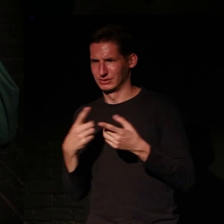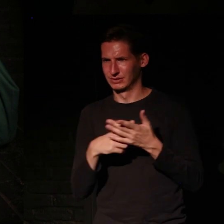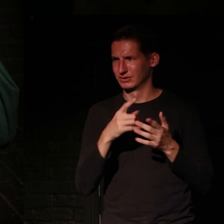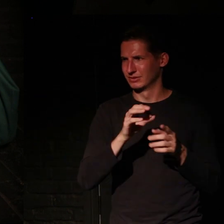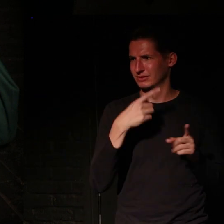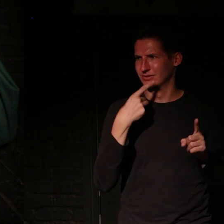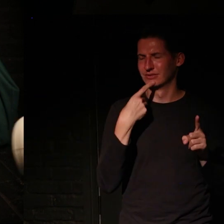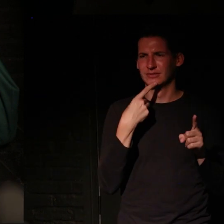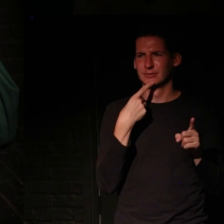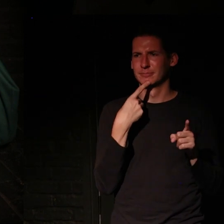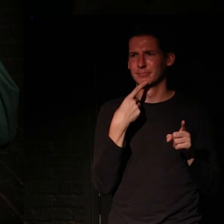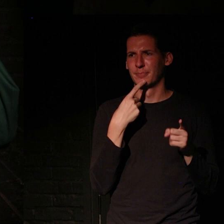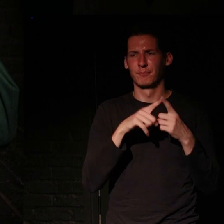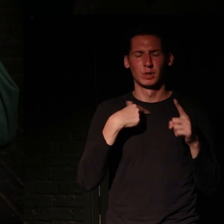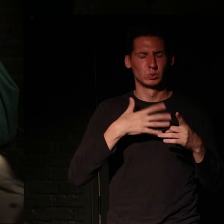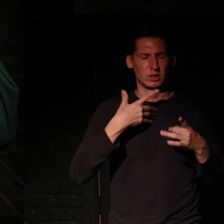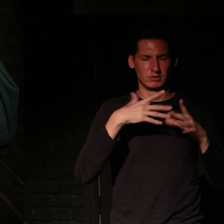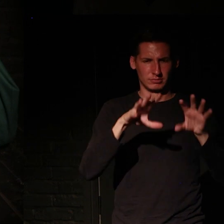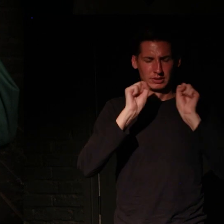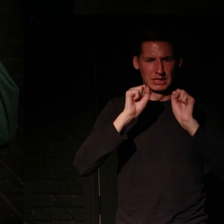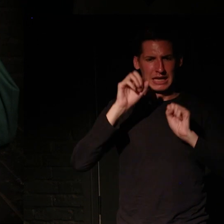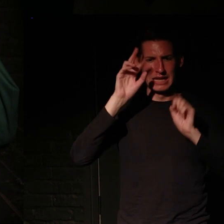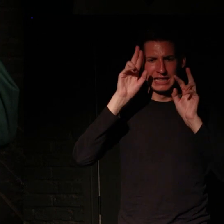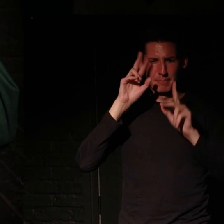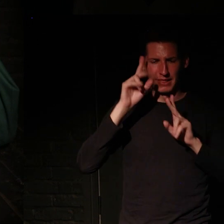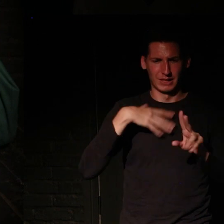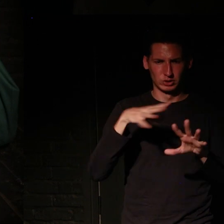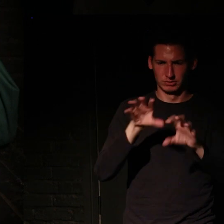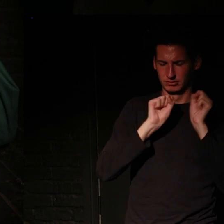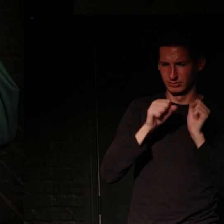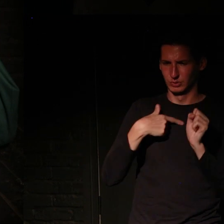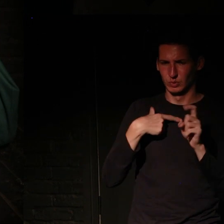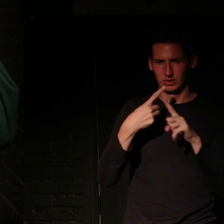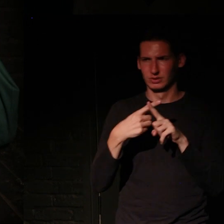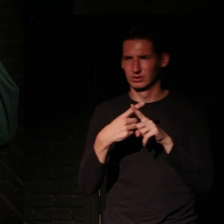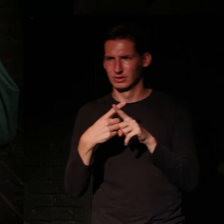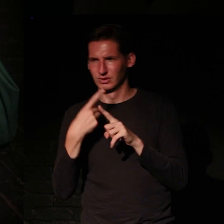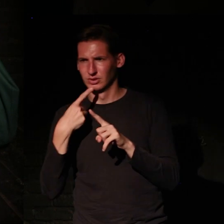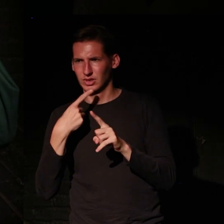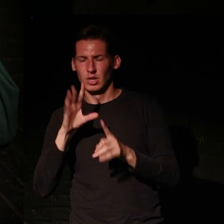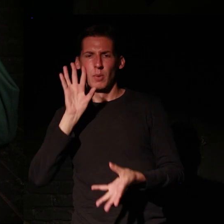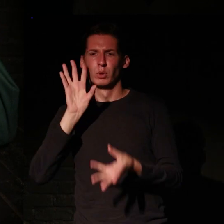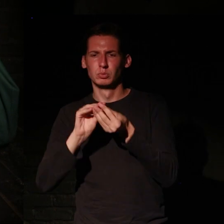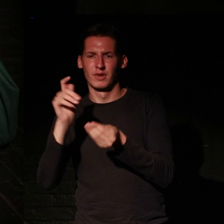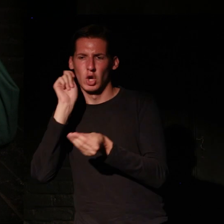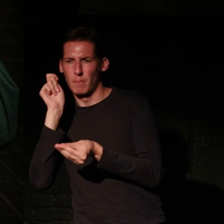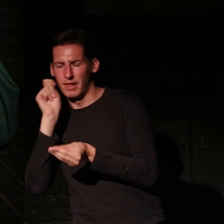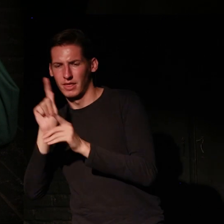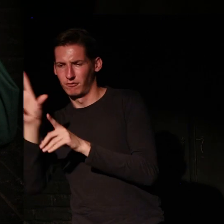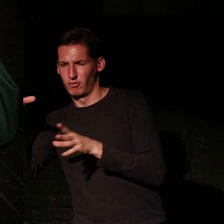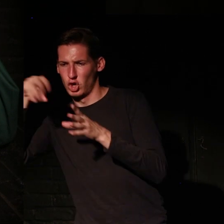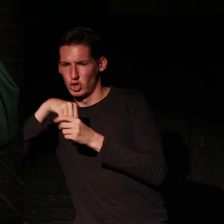tłumaczenie było ewidentną nadinterpretacją i tu wracamy do tego faktu jakby posponowania kobiety, jej